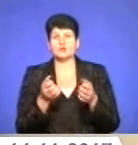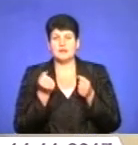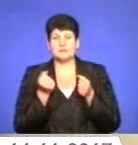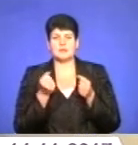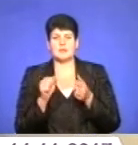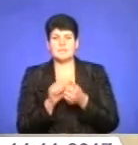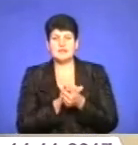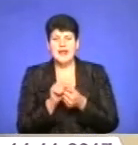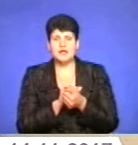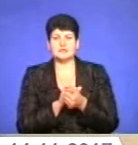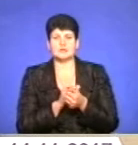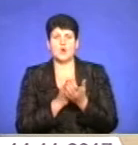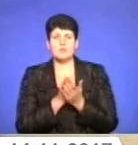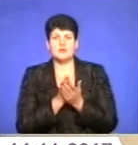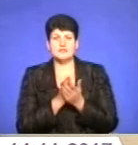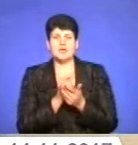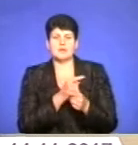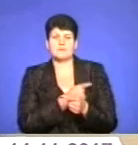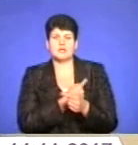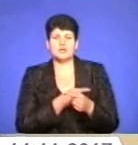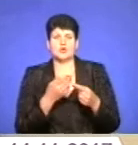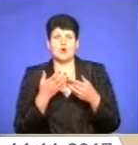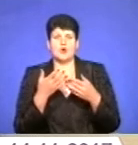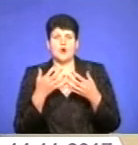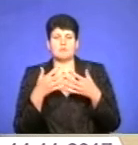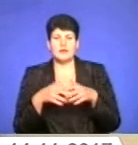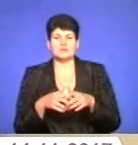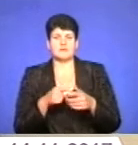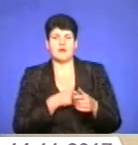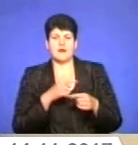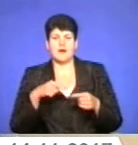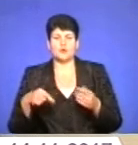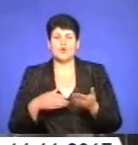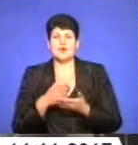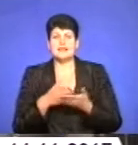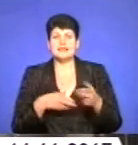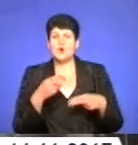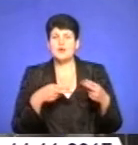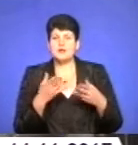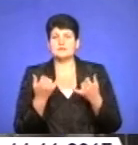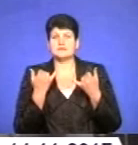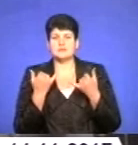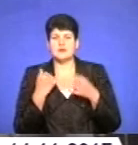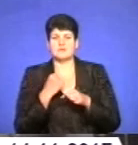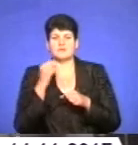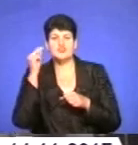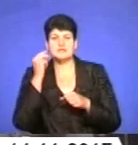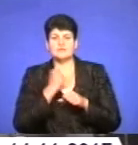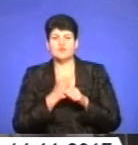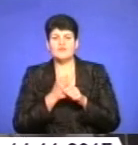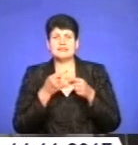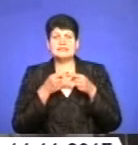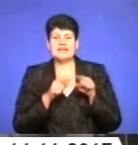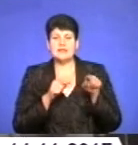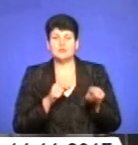для операційної та медичне обладнання для кардіохірургії. Наразі тестують нове обладнання та вчаться працювати з технікою. В департаменті